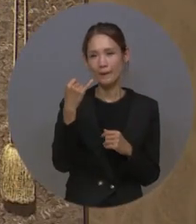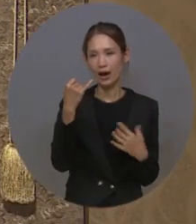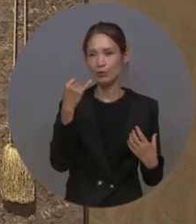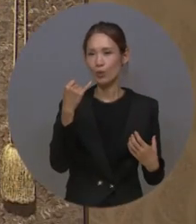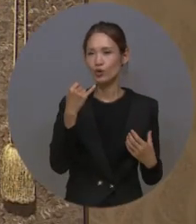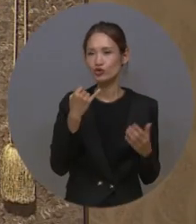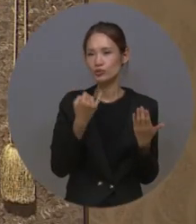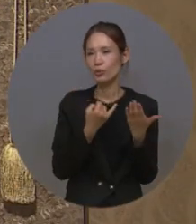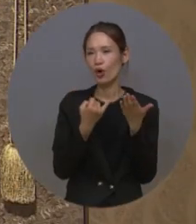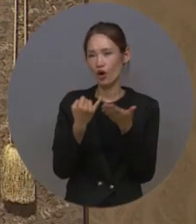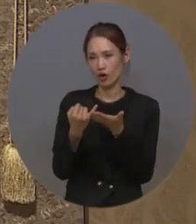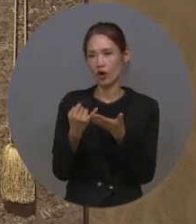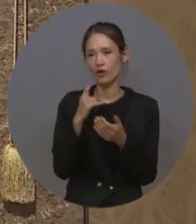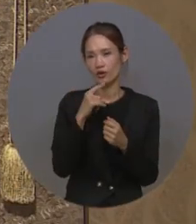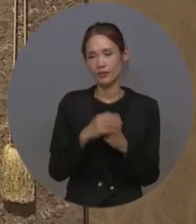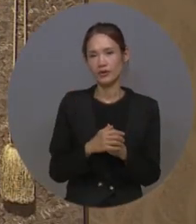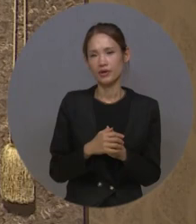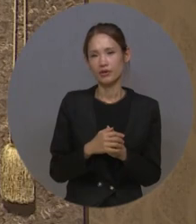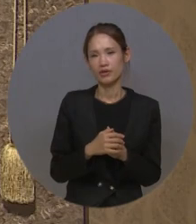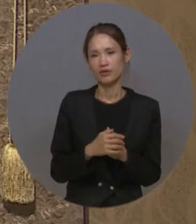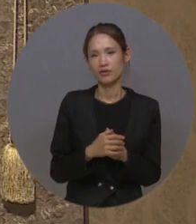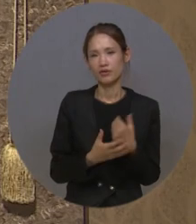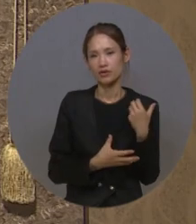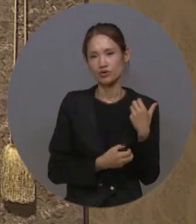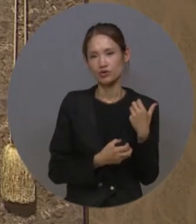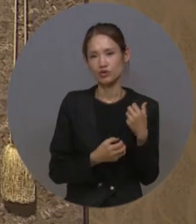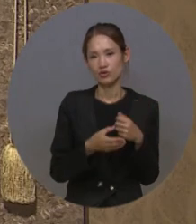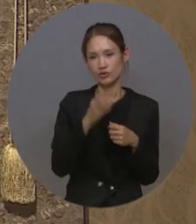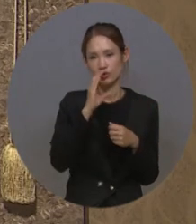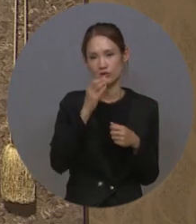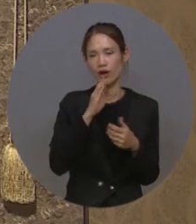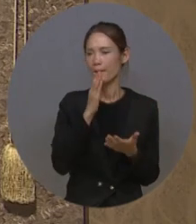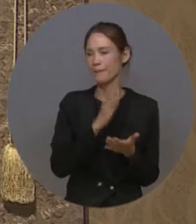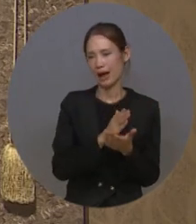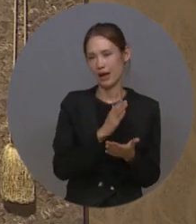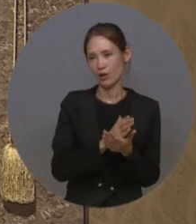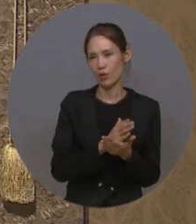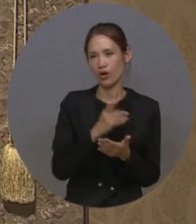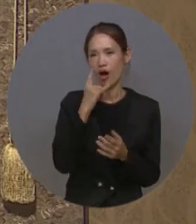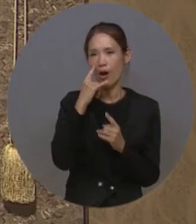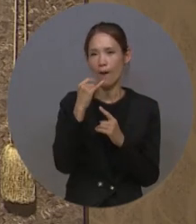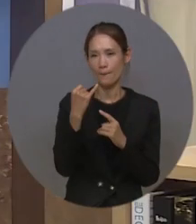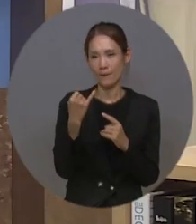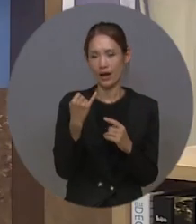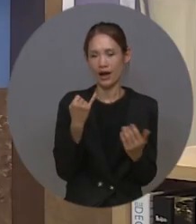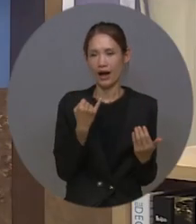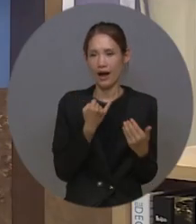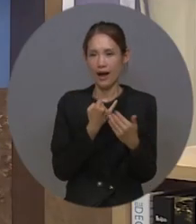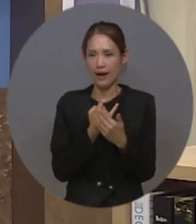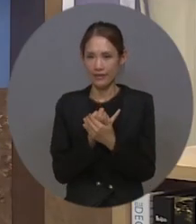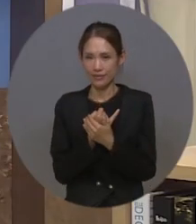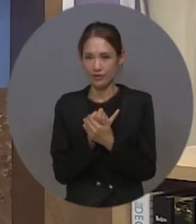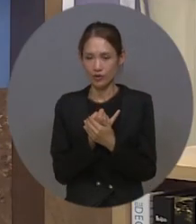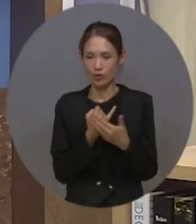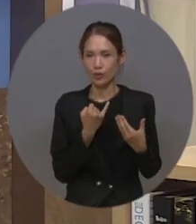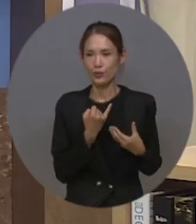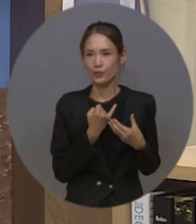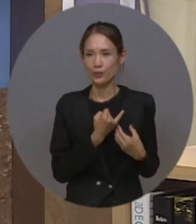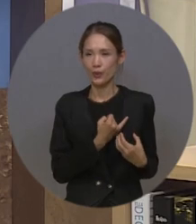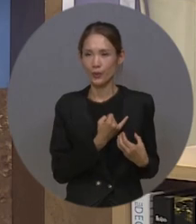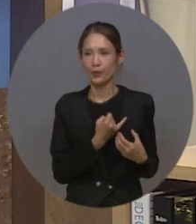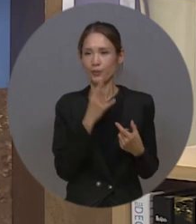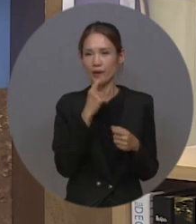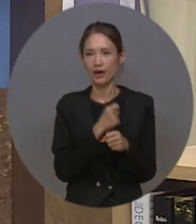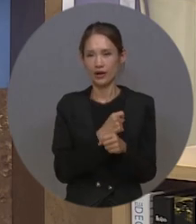먹여라. 그 뭐 유축기에 짜가지고 젖병에다 넣고 하는 거 말고 예. 엄마가 안고 먹여라. 그 다음에 하나가 또 비염 되게 많잖아요.